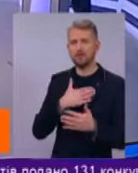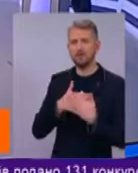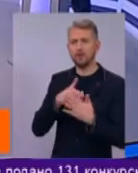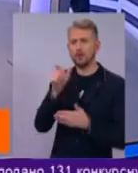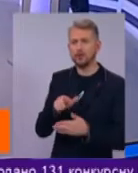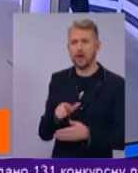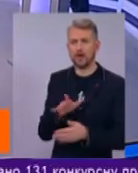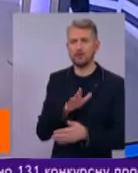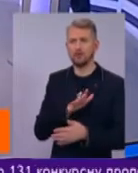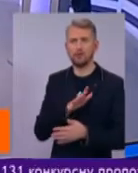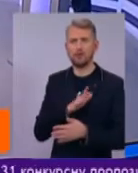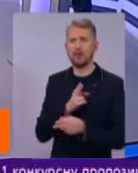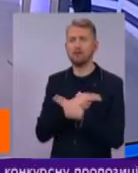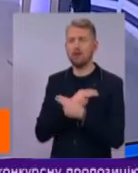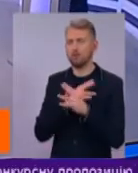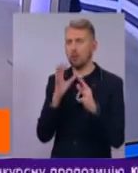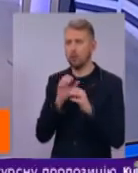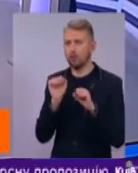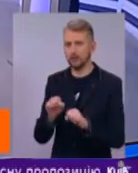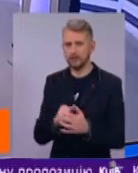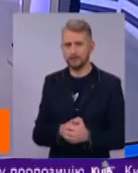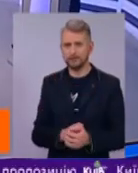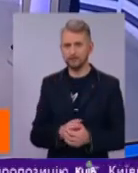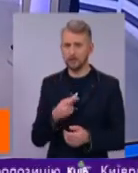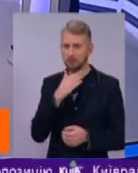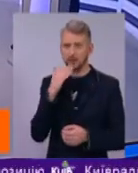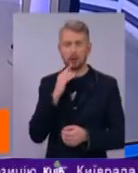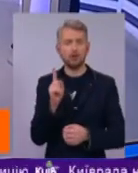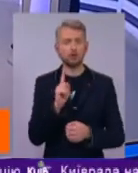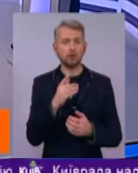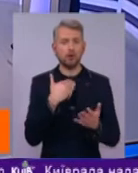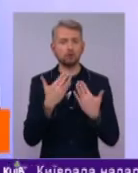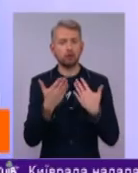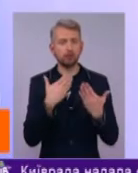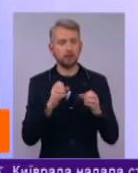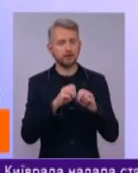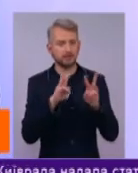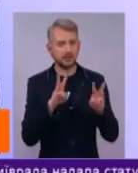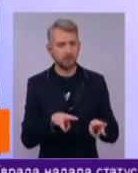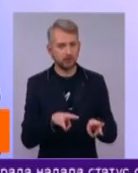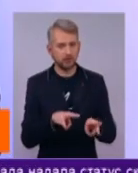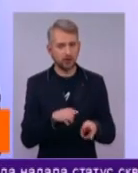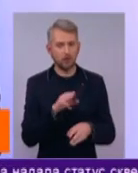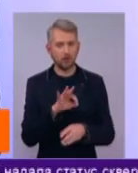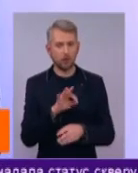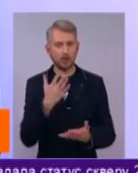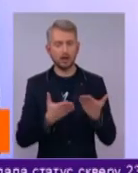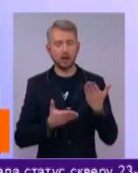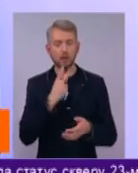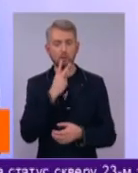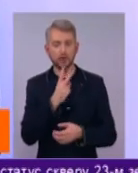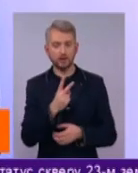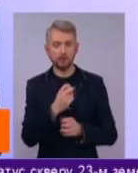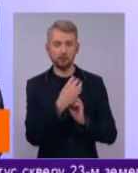був просто янгол-охоронець для багатьох. Що стосується забезпечення, то якщо